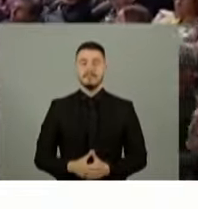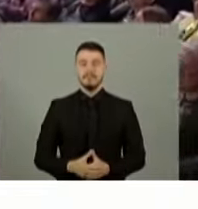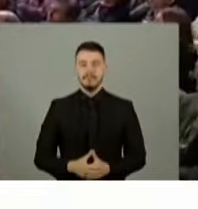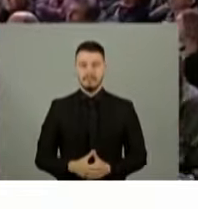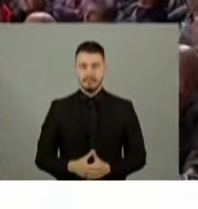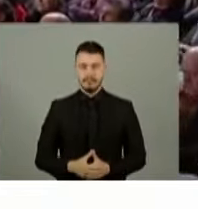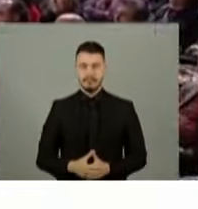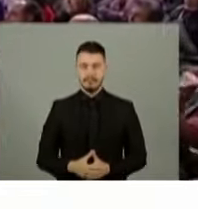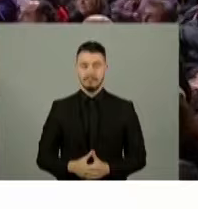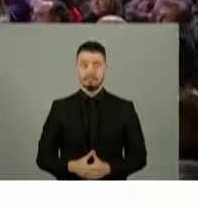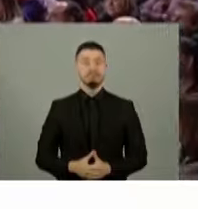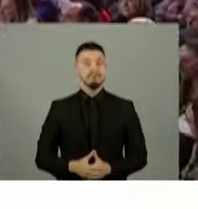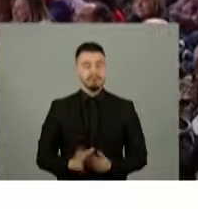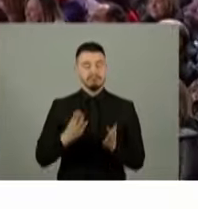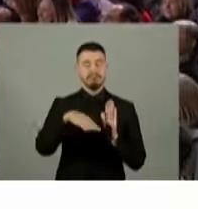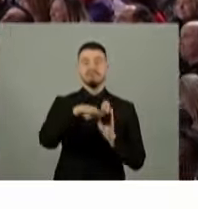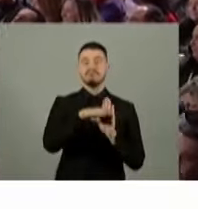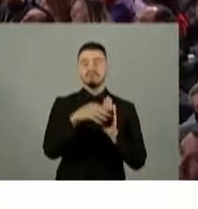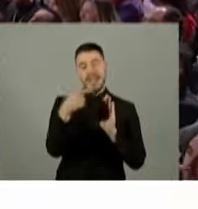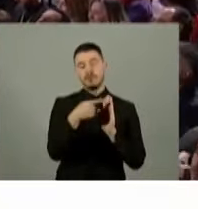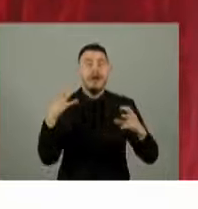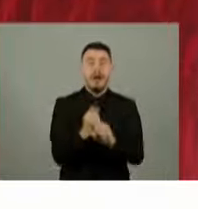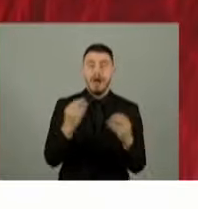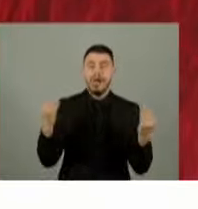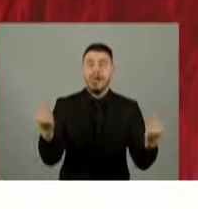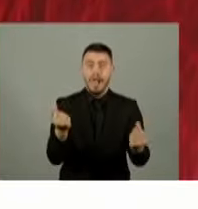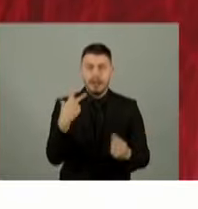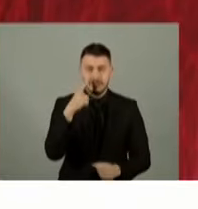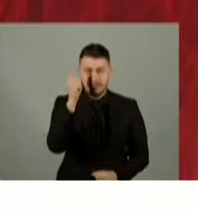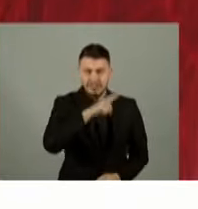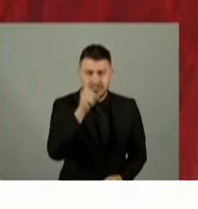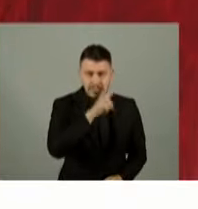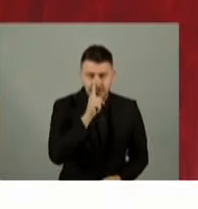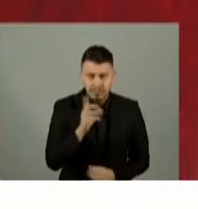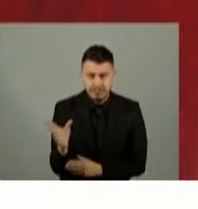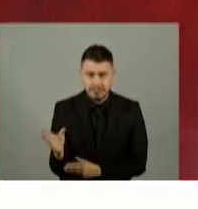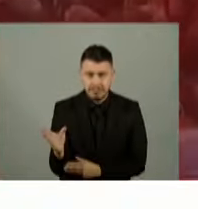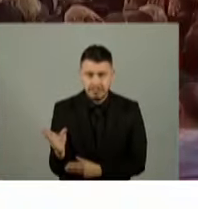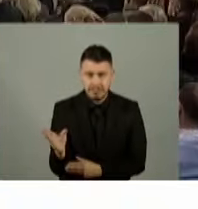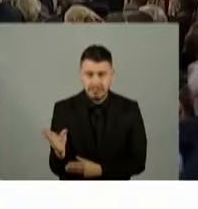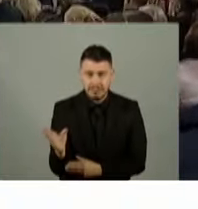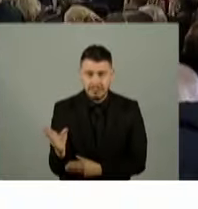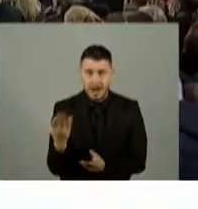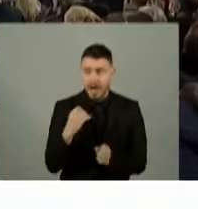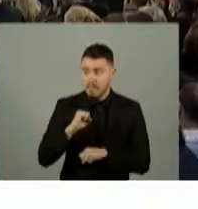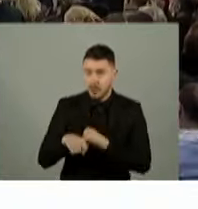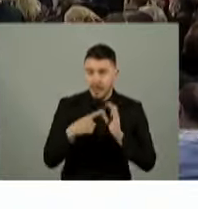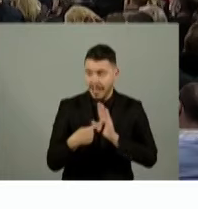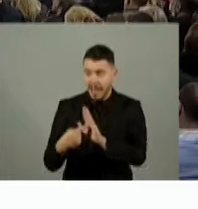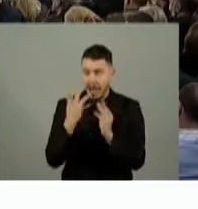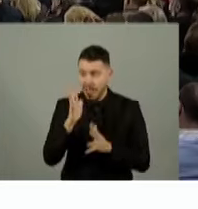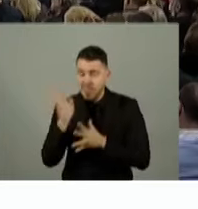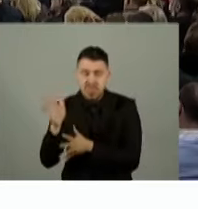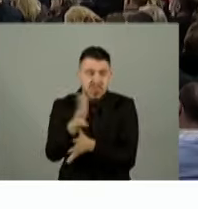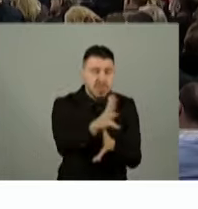δημιουργηθεί μέσα από όλο αυτό ένα άλλο κόμμα, το οποίο θα έχει μια άλλη πορεία και μια άλλη τύχη, ενδεχομένως. Και ίσως και σε αυτό διαβλέπει και προσβλέπει